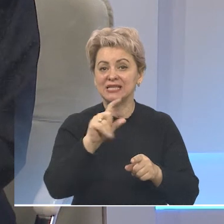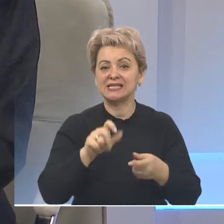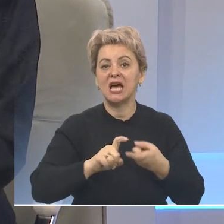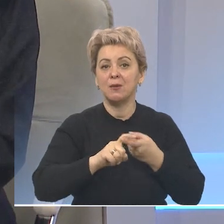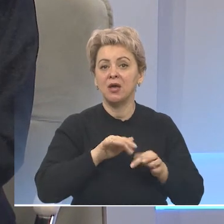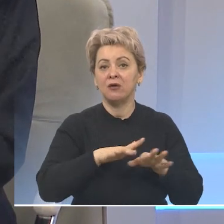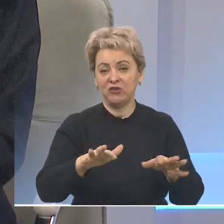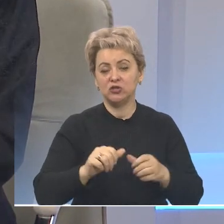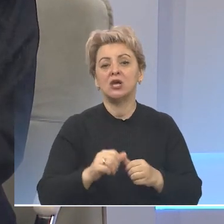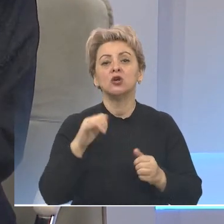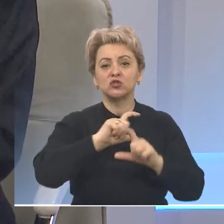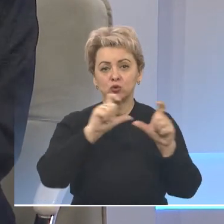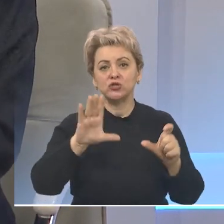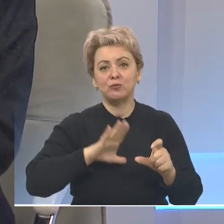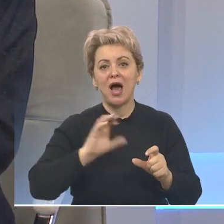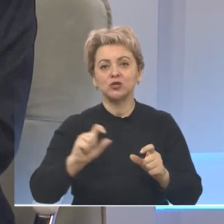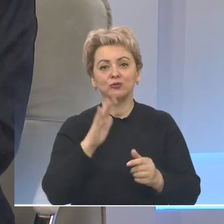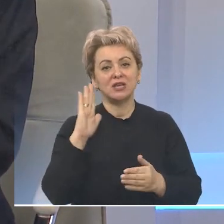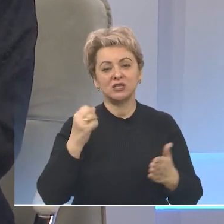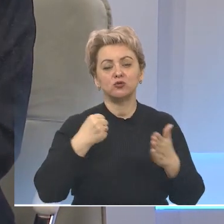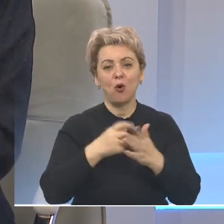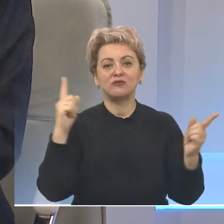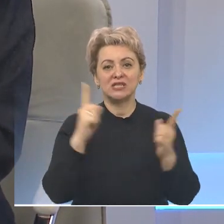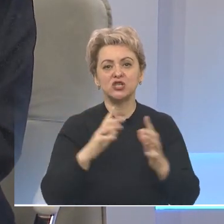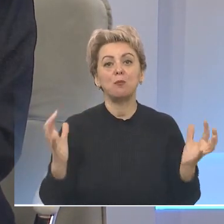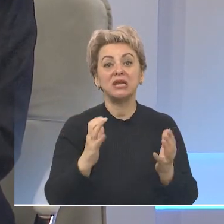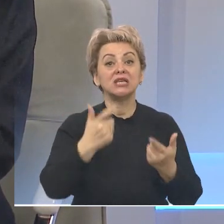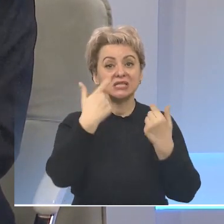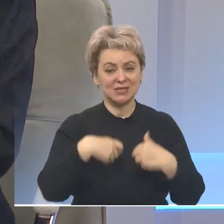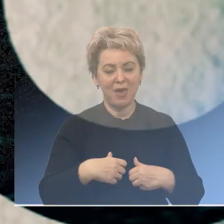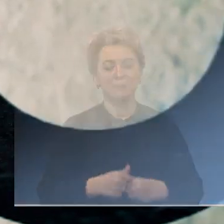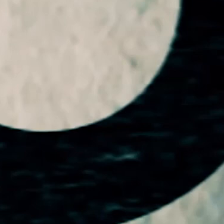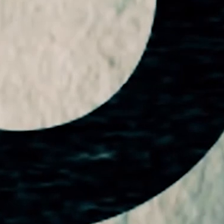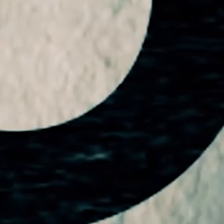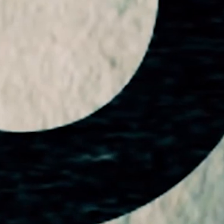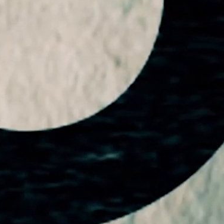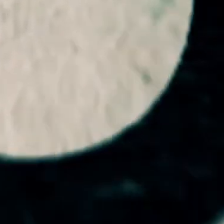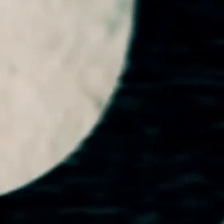из-за пандемии коронавируса. В студии был Артем Тарасов. До встречи. Берегите себя.